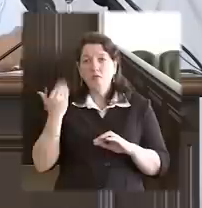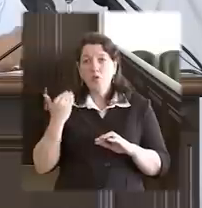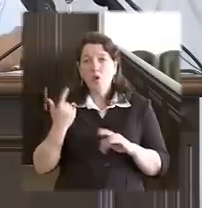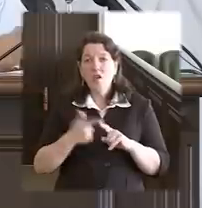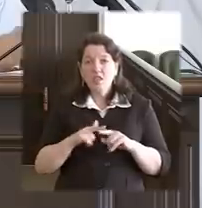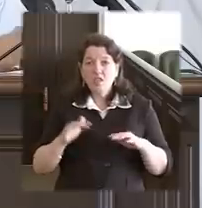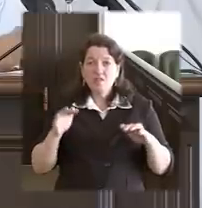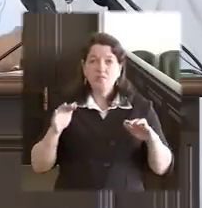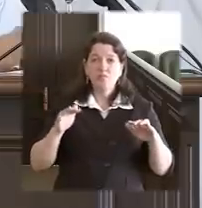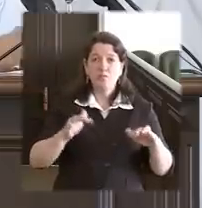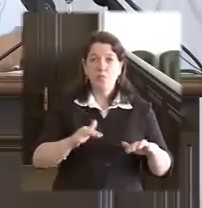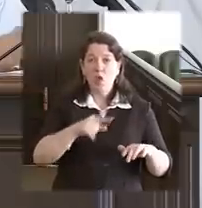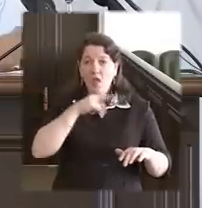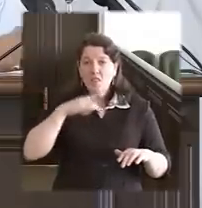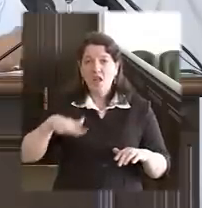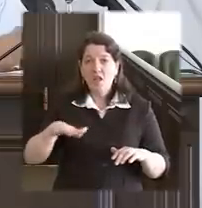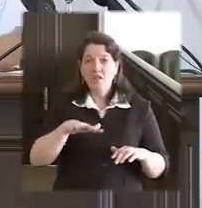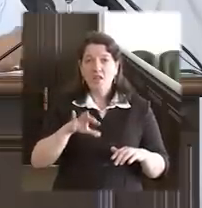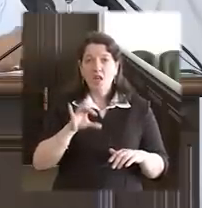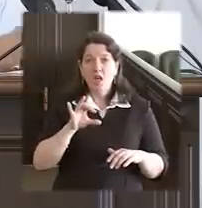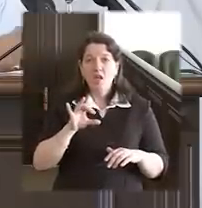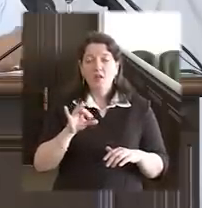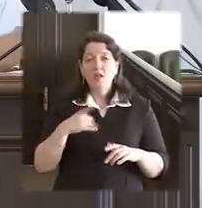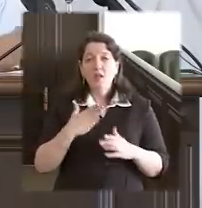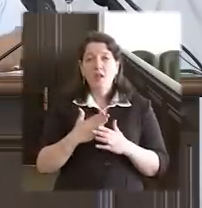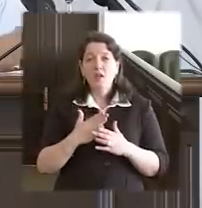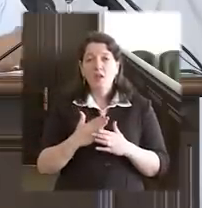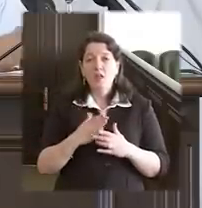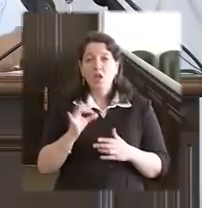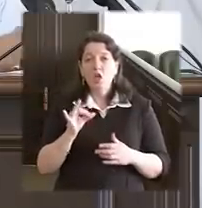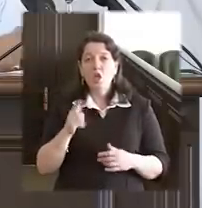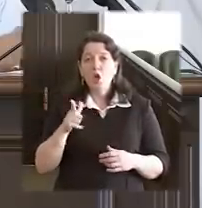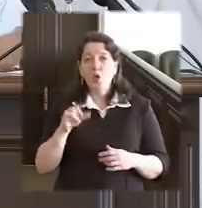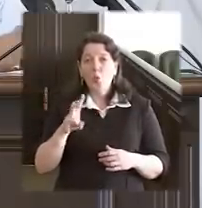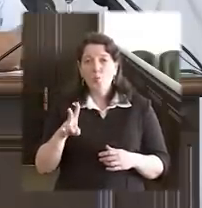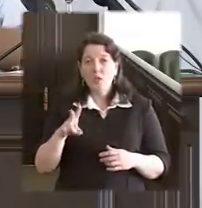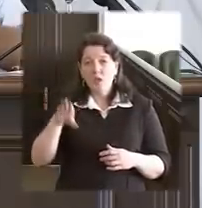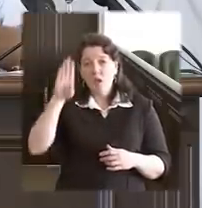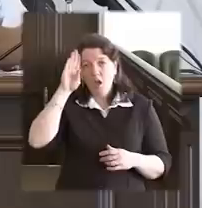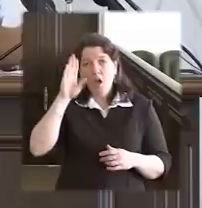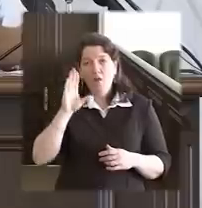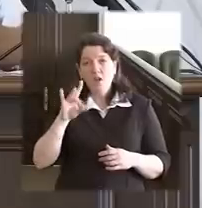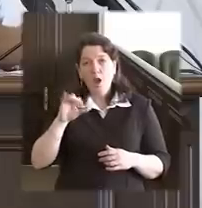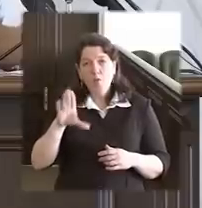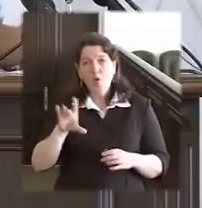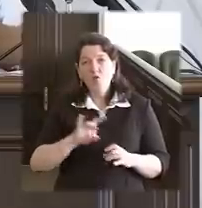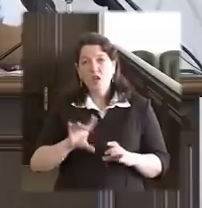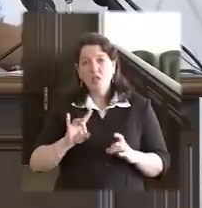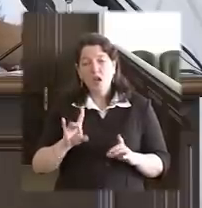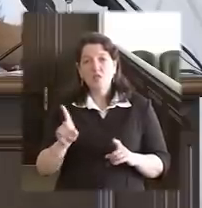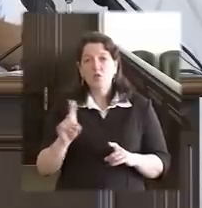И идет на Россию. Я помню, как игумен Никон Воробьев говорил: не дай Бог,